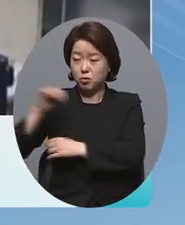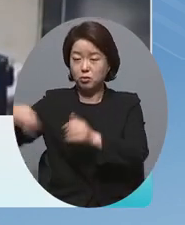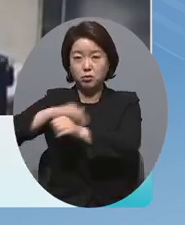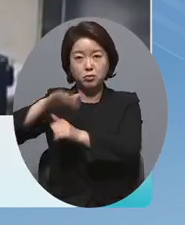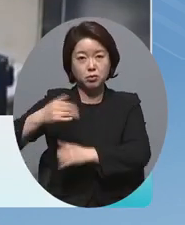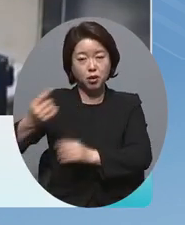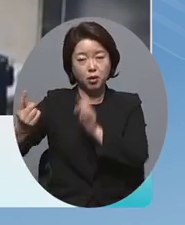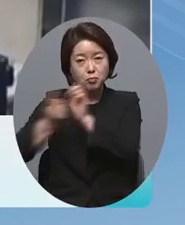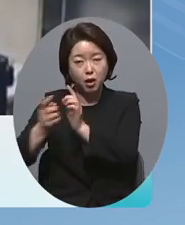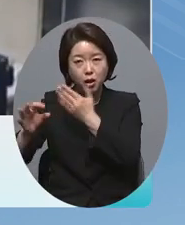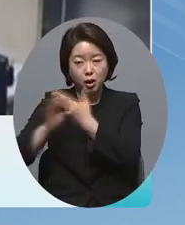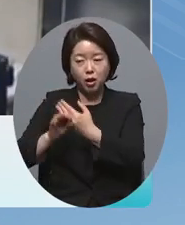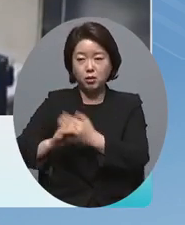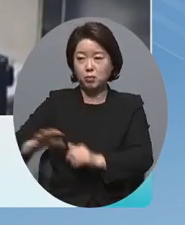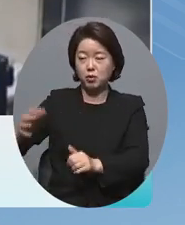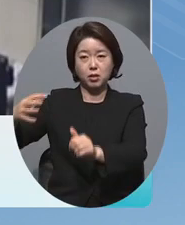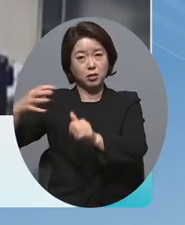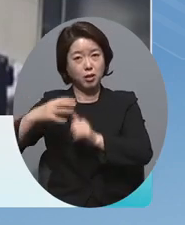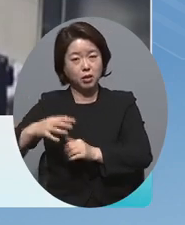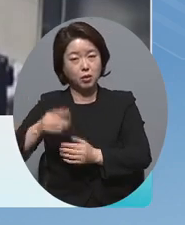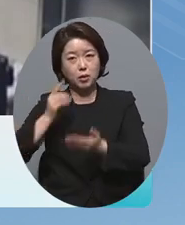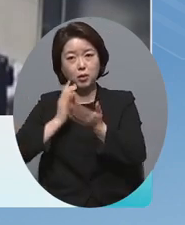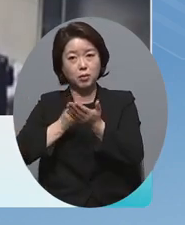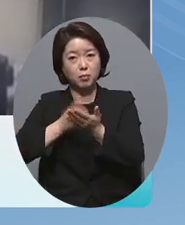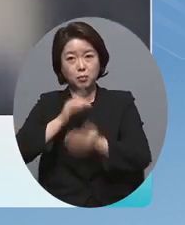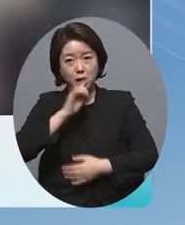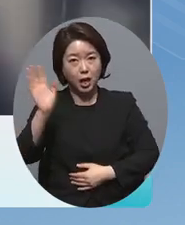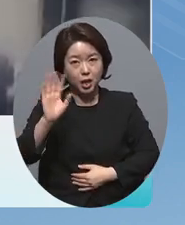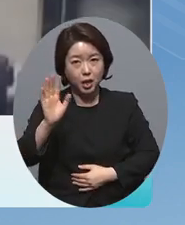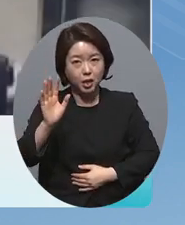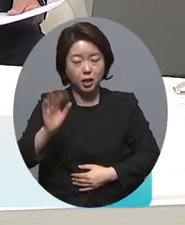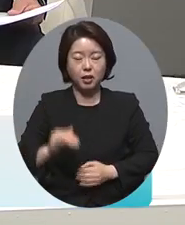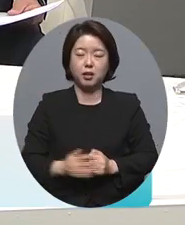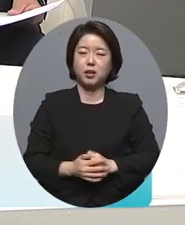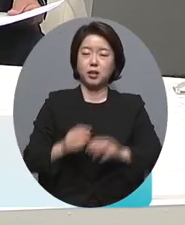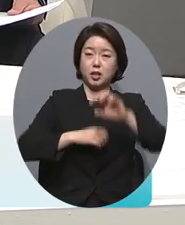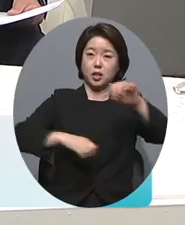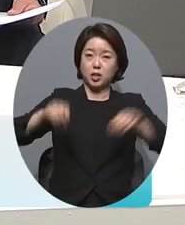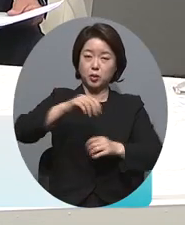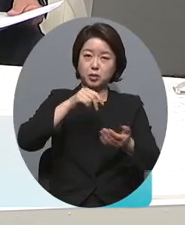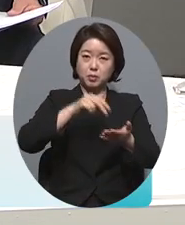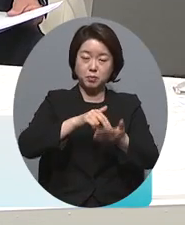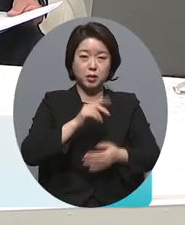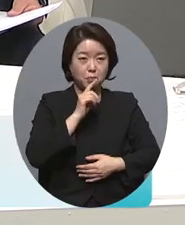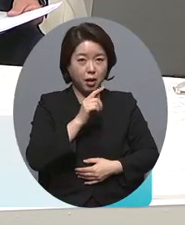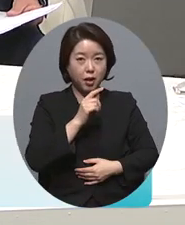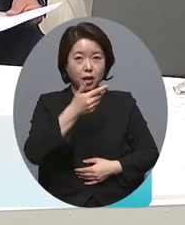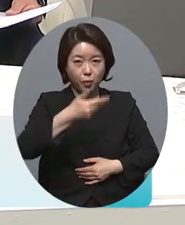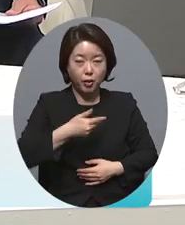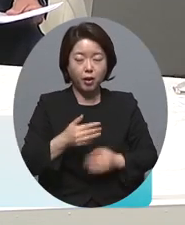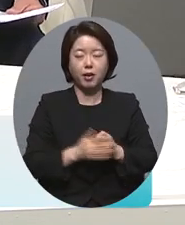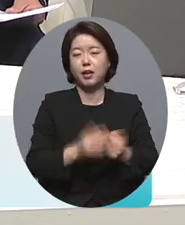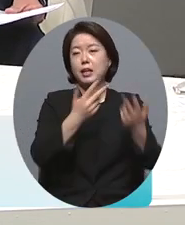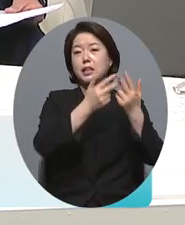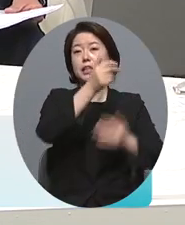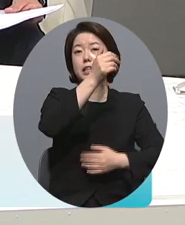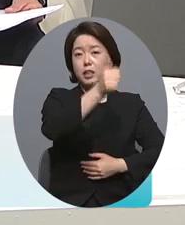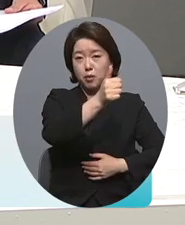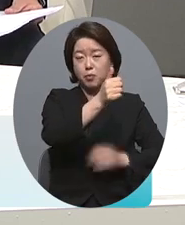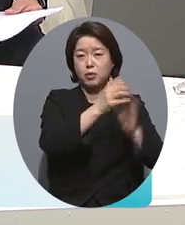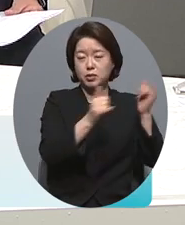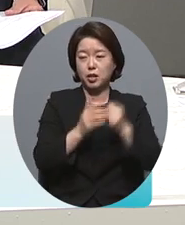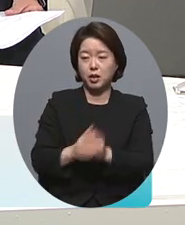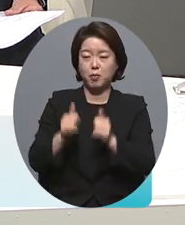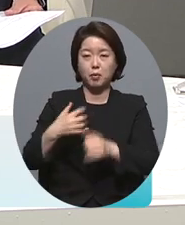상황에서 야당 탄핵이라고 주장하지 않겠습니까? 역지사지 엄청 하는데요. 그 이재명 대표 같은 분 그